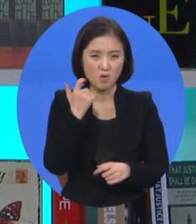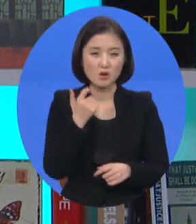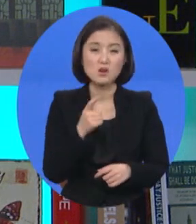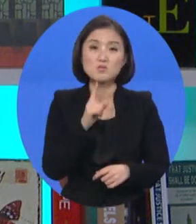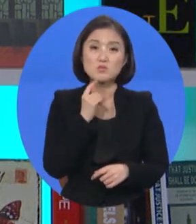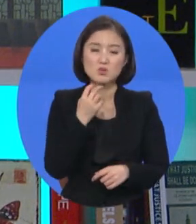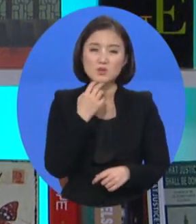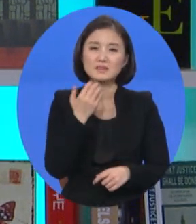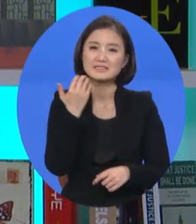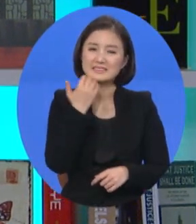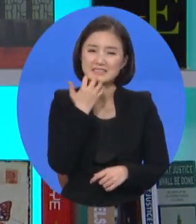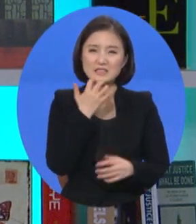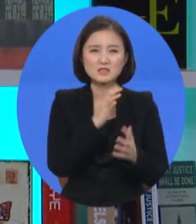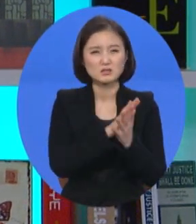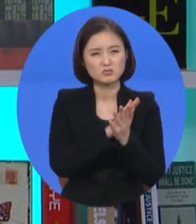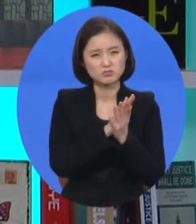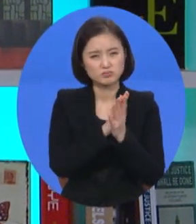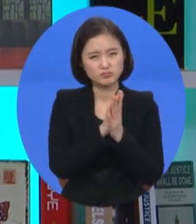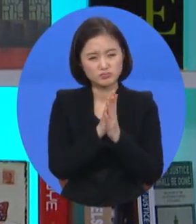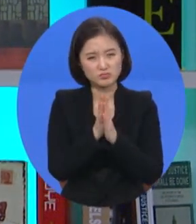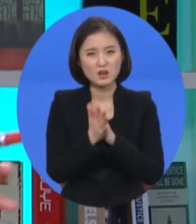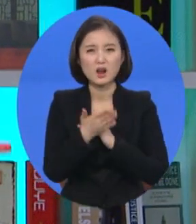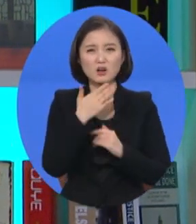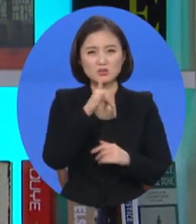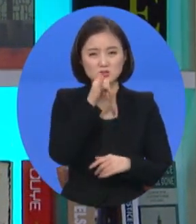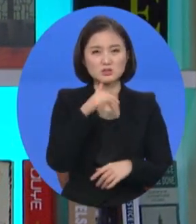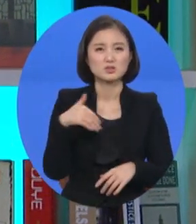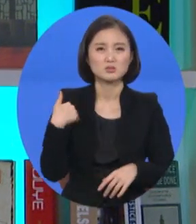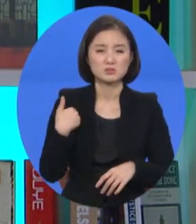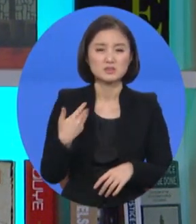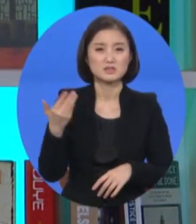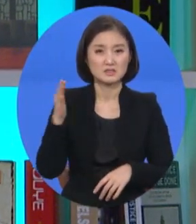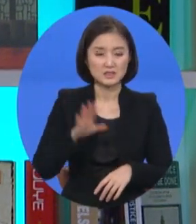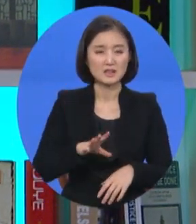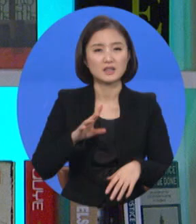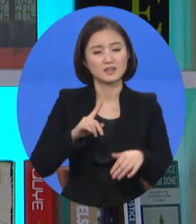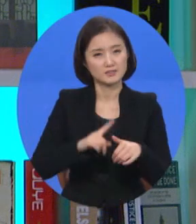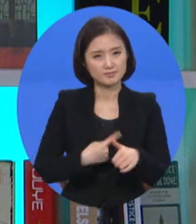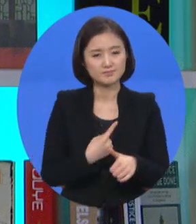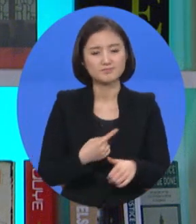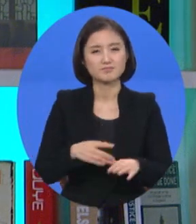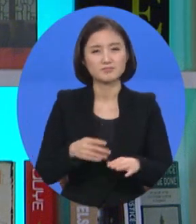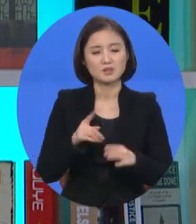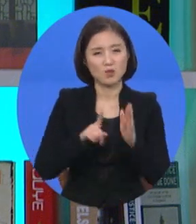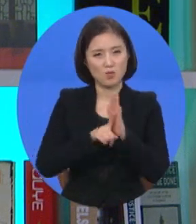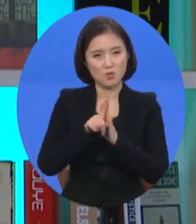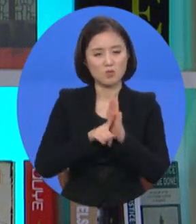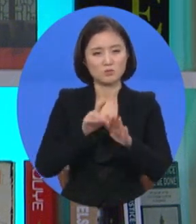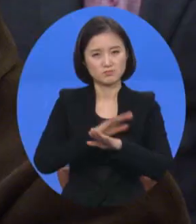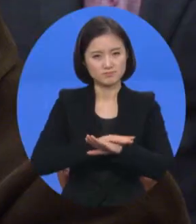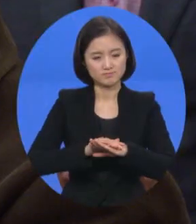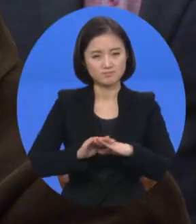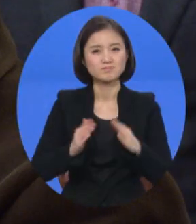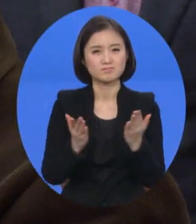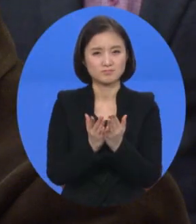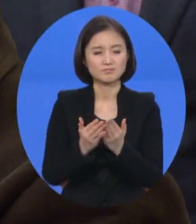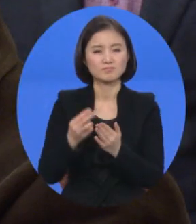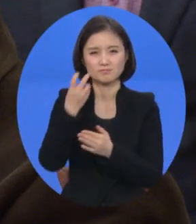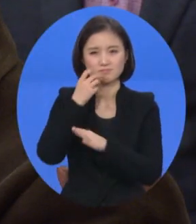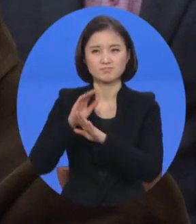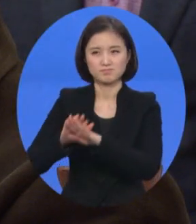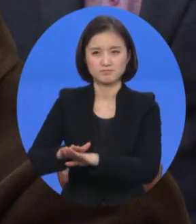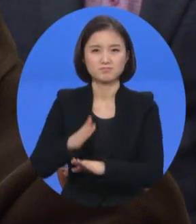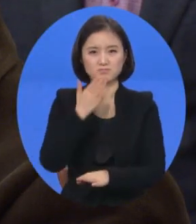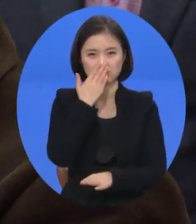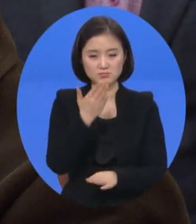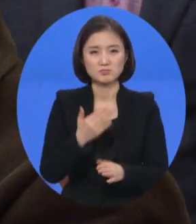있겠죠 종이에 오래가는 그런데 우선 그런 것들이 오늘을 유물로 박물관의 오랫동안 남아있게 1 힘이라고 할 수 있죠 이제